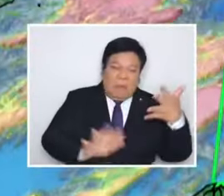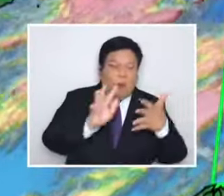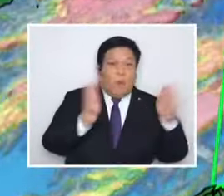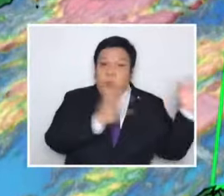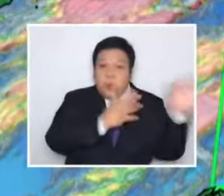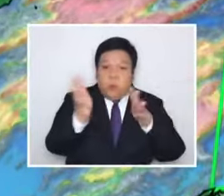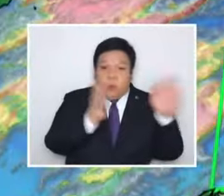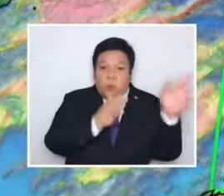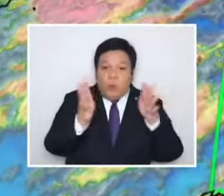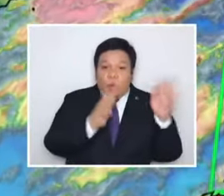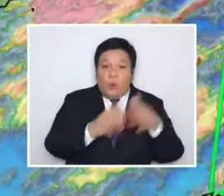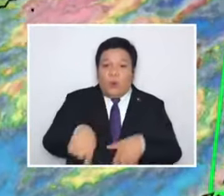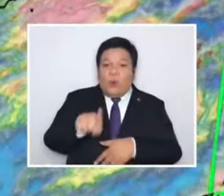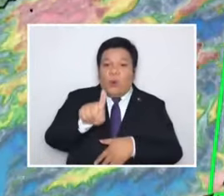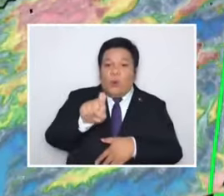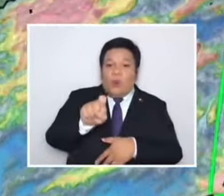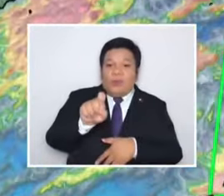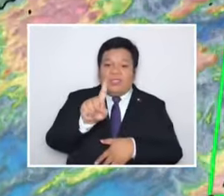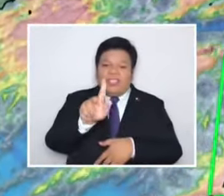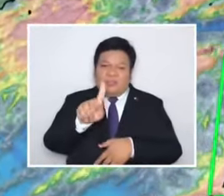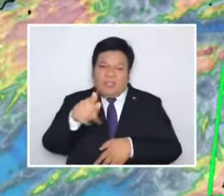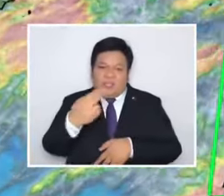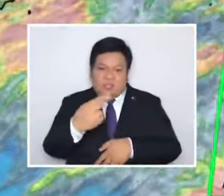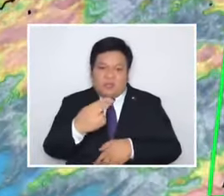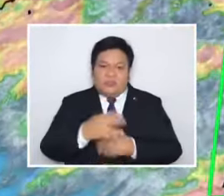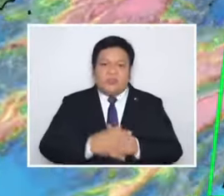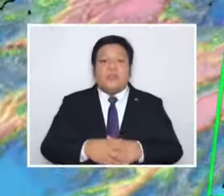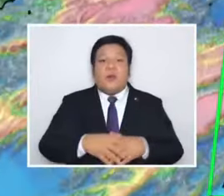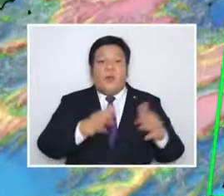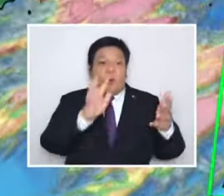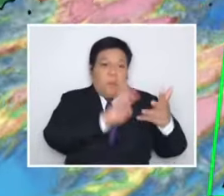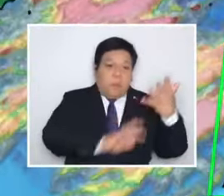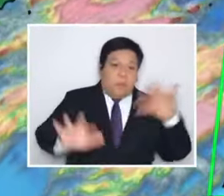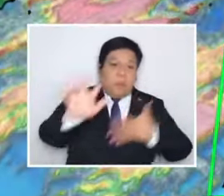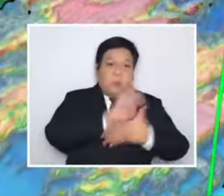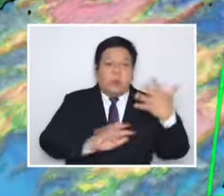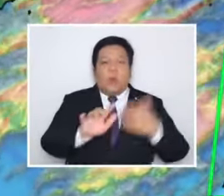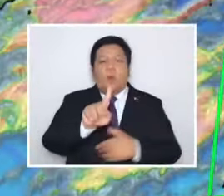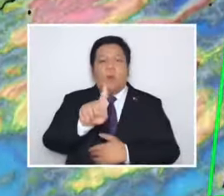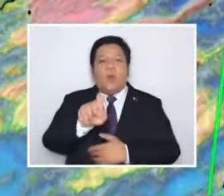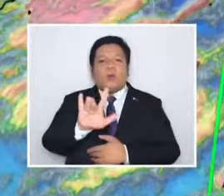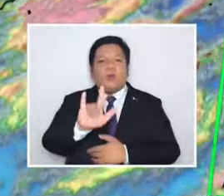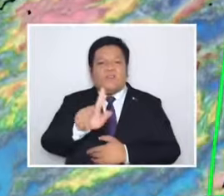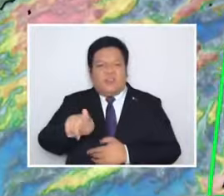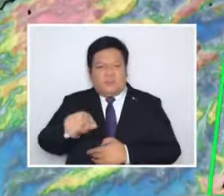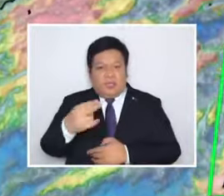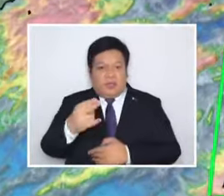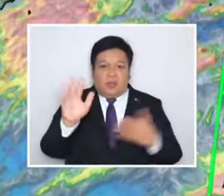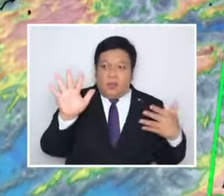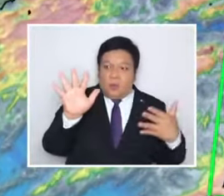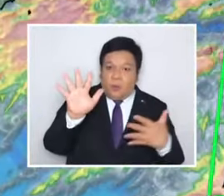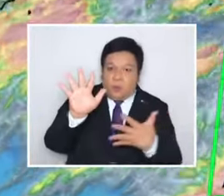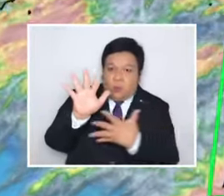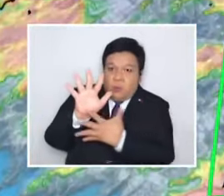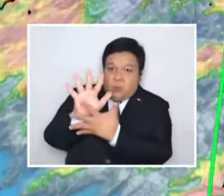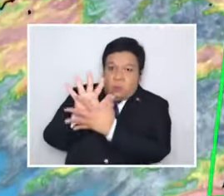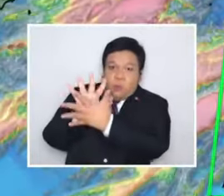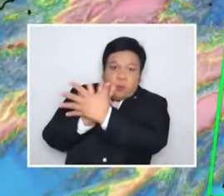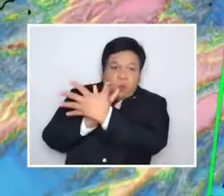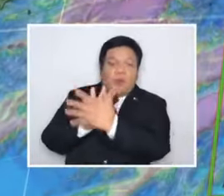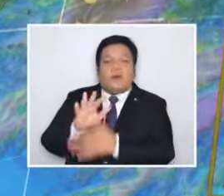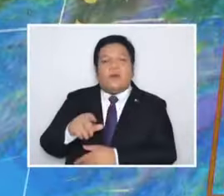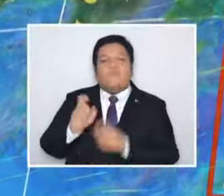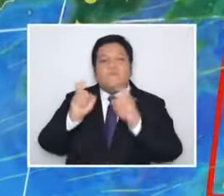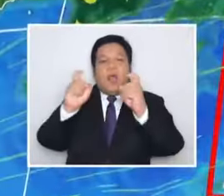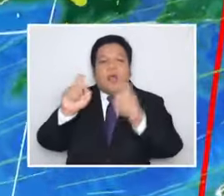ng 125 kilometers per hour. Kumikilos ito ang patungong west-northwest sa bilis na 15 kilometers per hour. Sa forecast